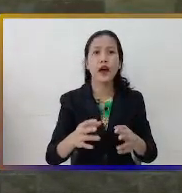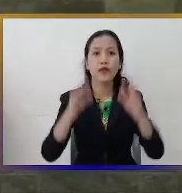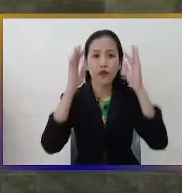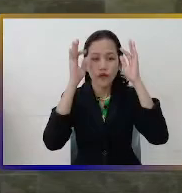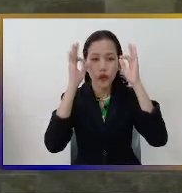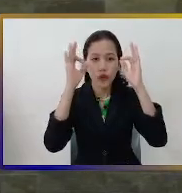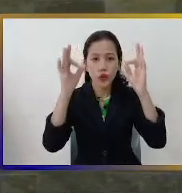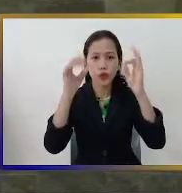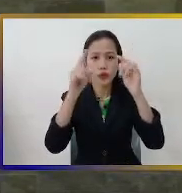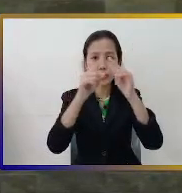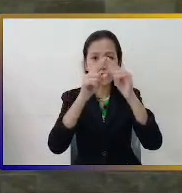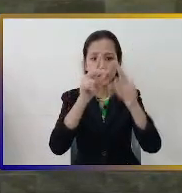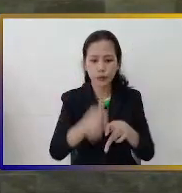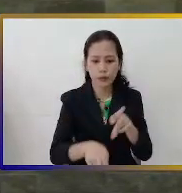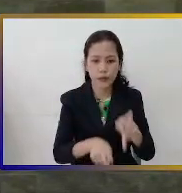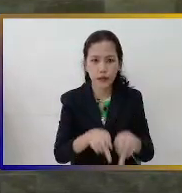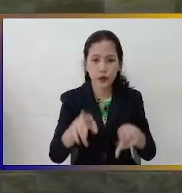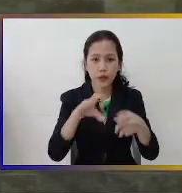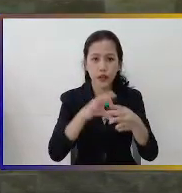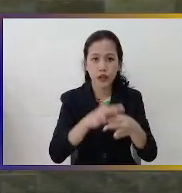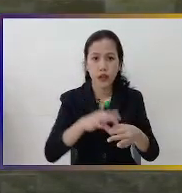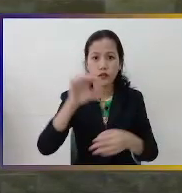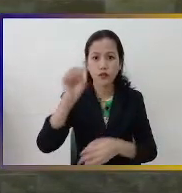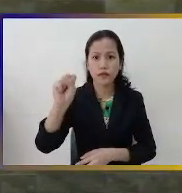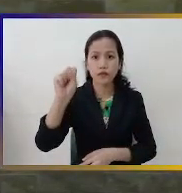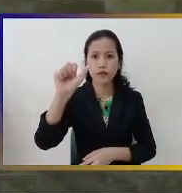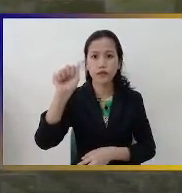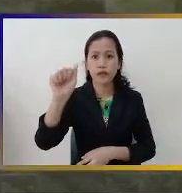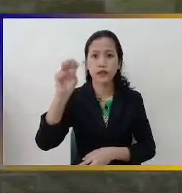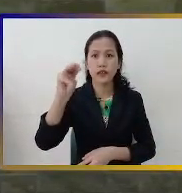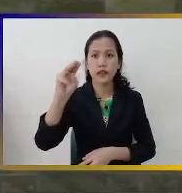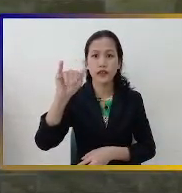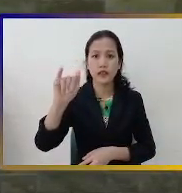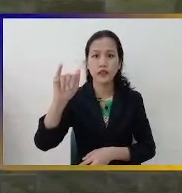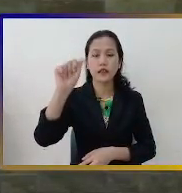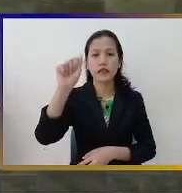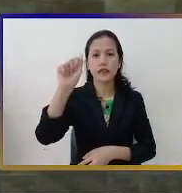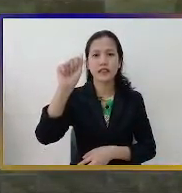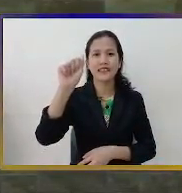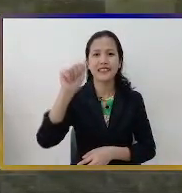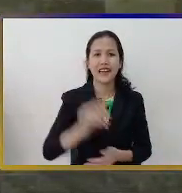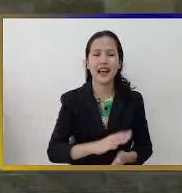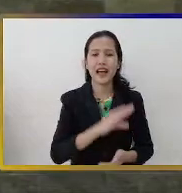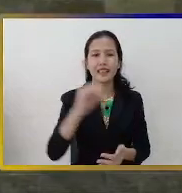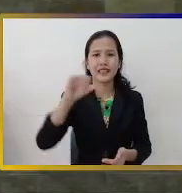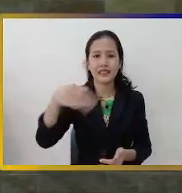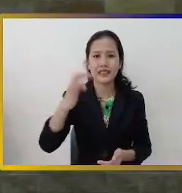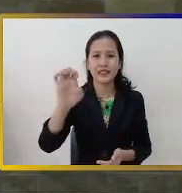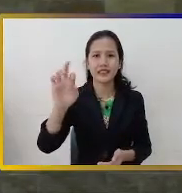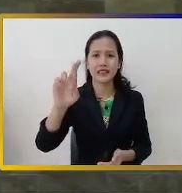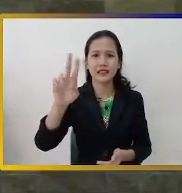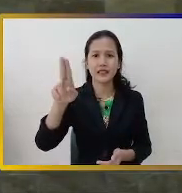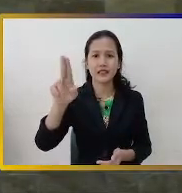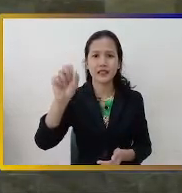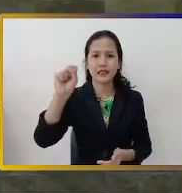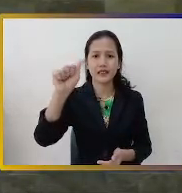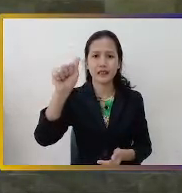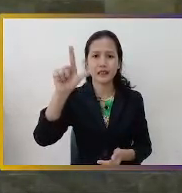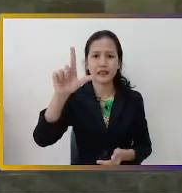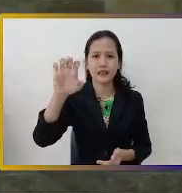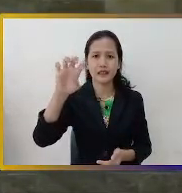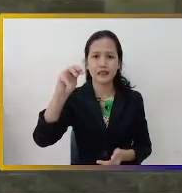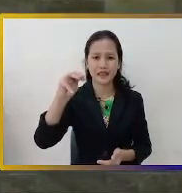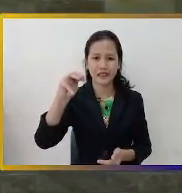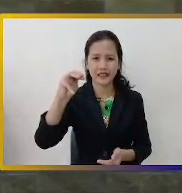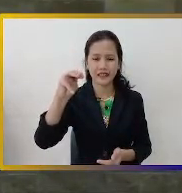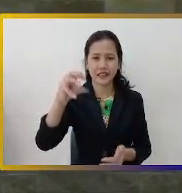po ng Samaria and Jerusalem. Siya po ang, yan po ang mga tao na kausap po dito ni Prophet